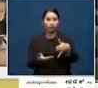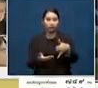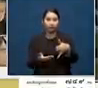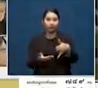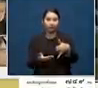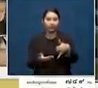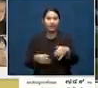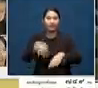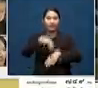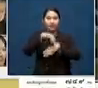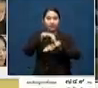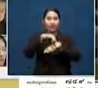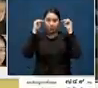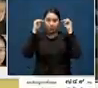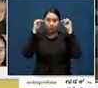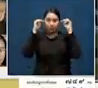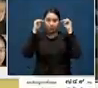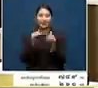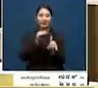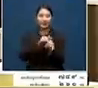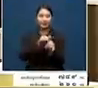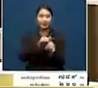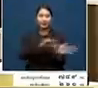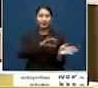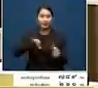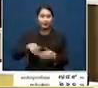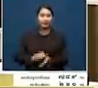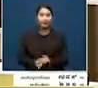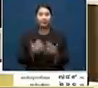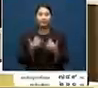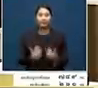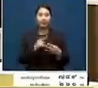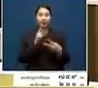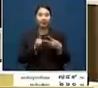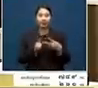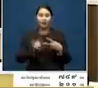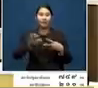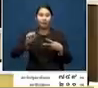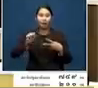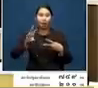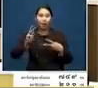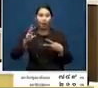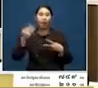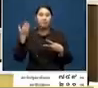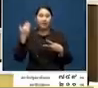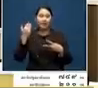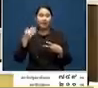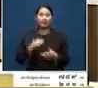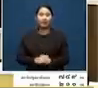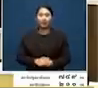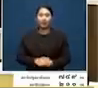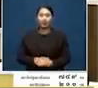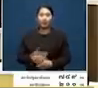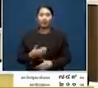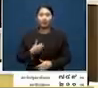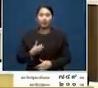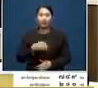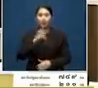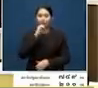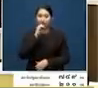ทางฝั่งผมเถอะถือว่าทางคุณหมดแล้วนะผ่านแล้วนะให้ทางฝั่งผมเสนอแคนดิเดตนายกแต่ว่